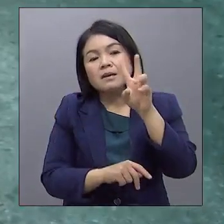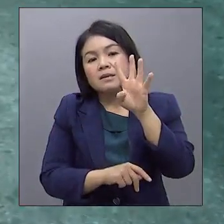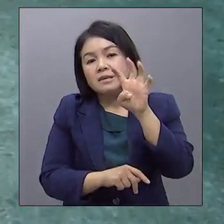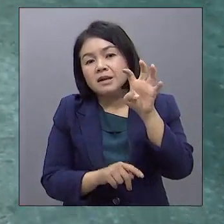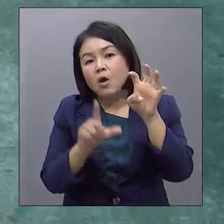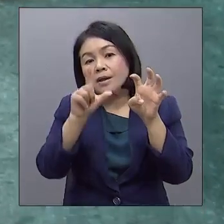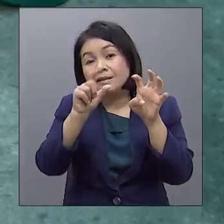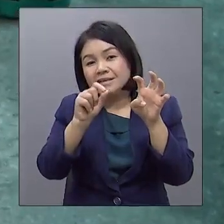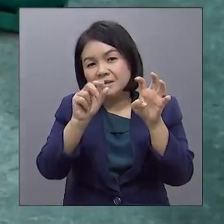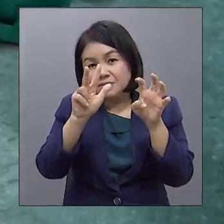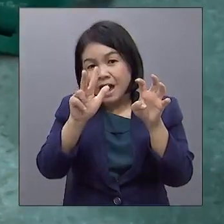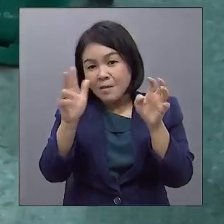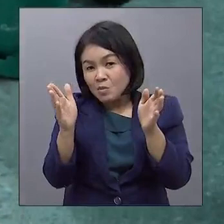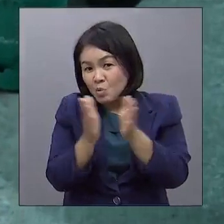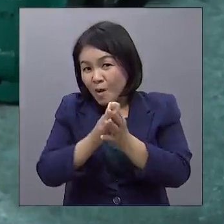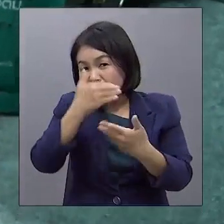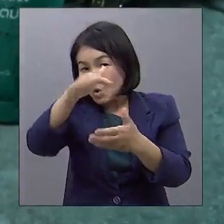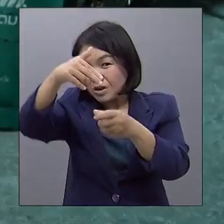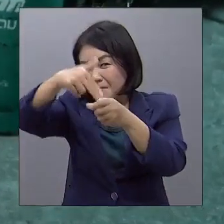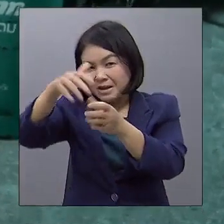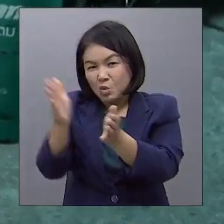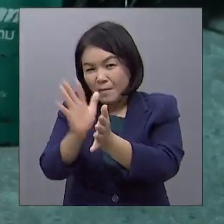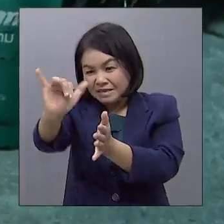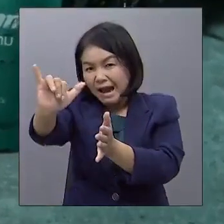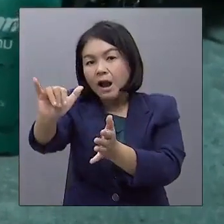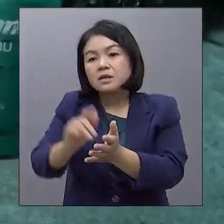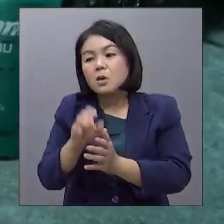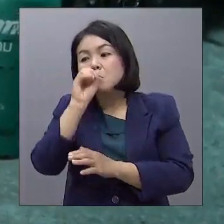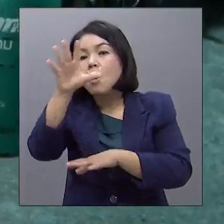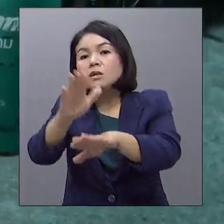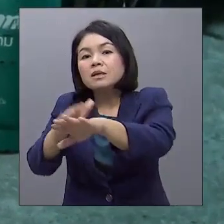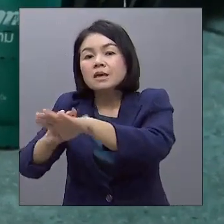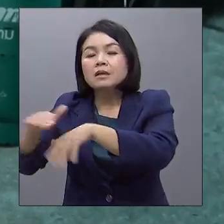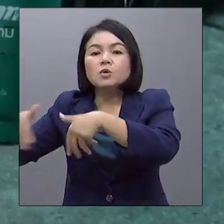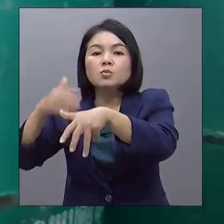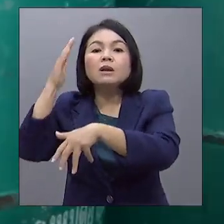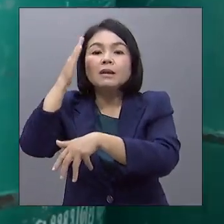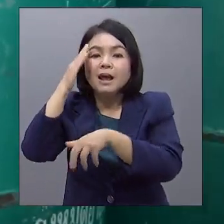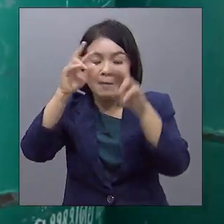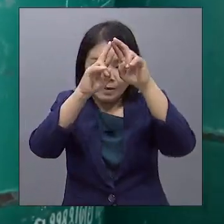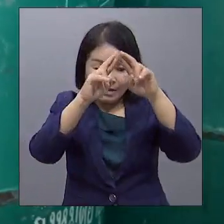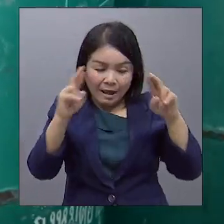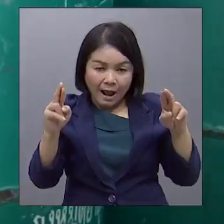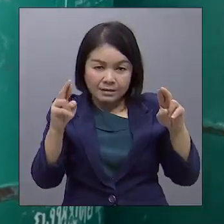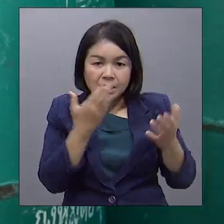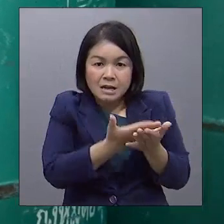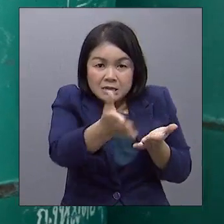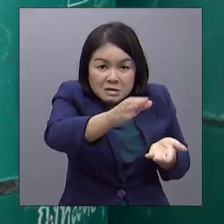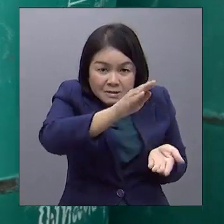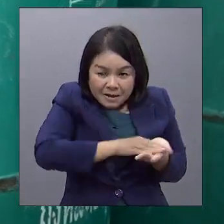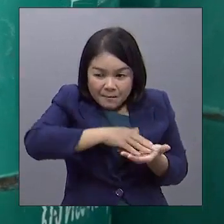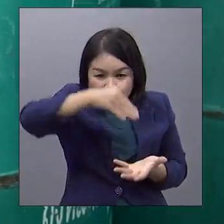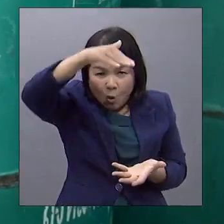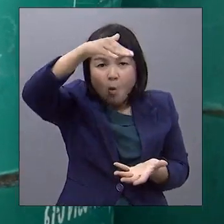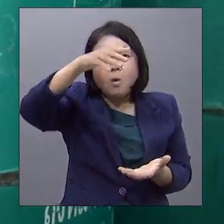423บาทเนี่ยอันนี้ยังไม่รวมค่าจัดส่งนะแต่ได้แจ้งให้ลูกค้ารับทราบไปแล้วร้านค้าบางร้านก็ซื้อกักตุนเอาไว้ก่อนหน้าที่